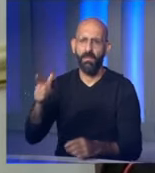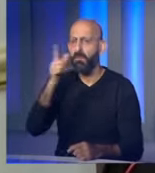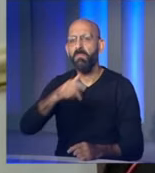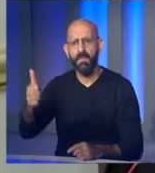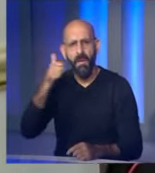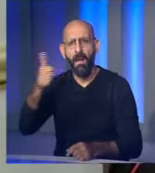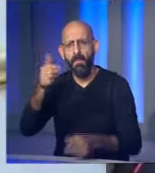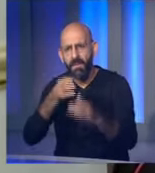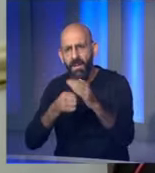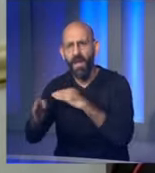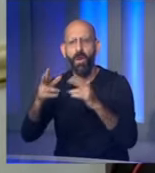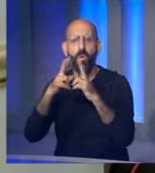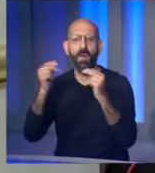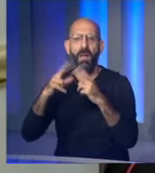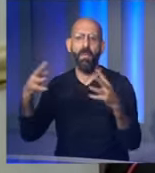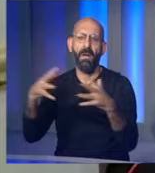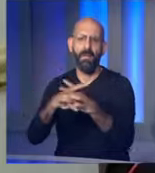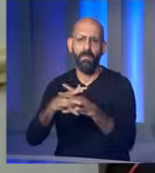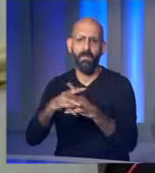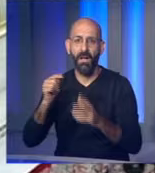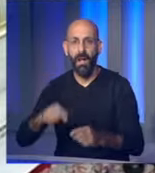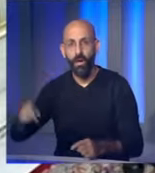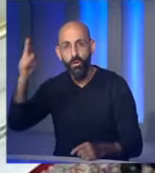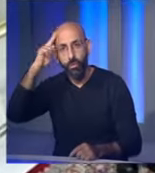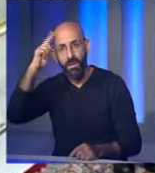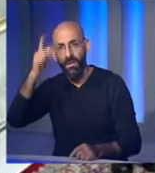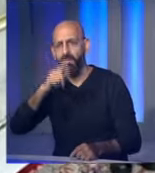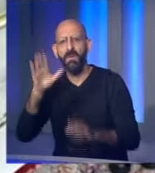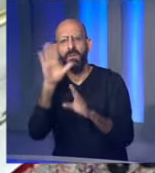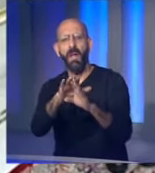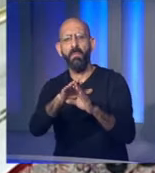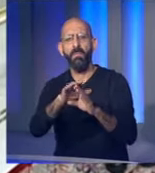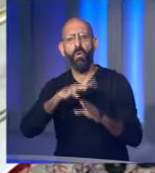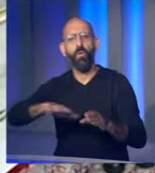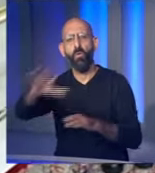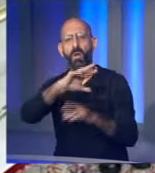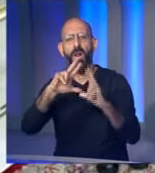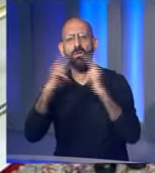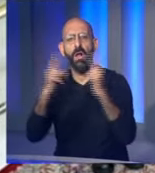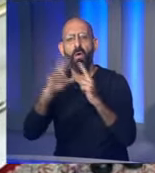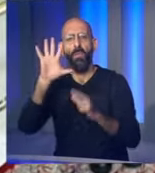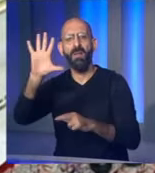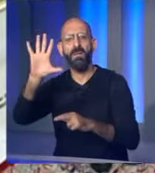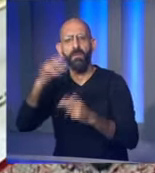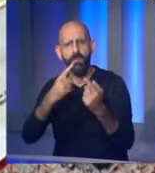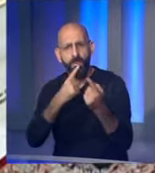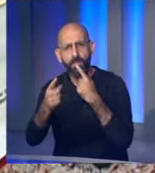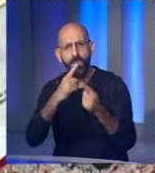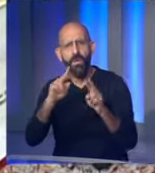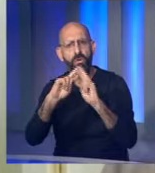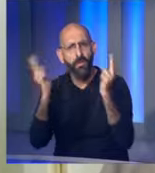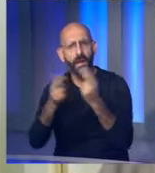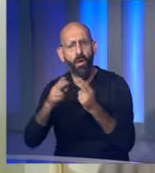بالمميز وانه كان لها ايجابيات على الداخل اللبناني ووضع البخاري البطريرك الراعي في اجواء تحرك اللجنه الخماسيه ونتائج